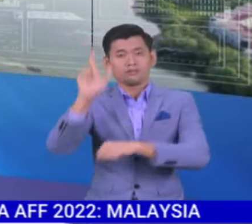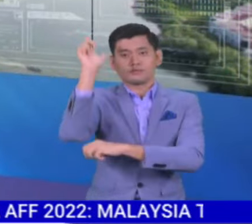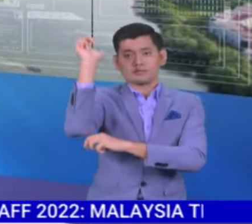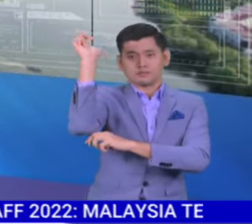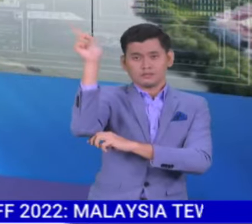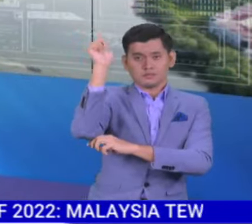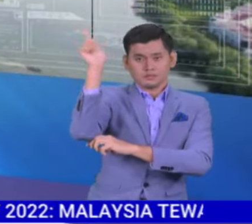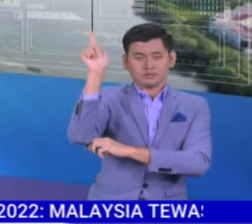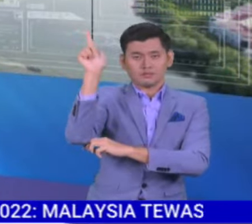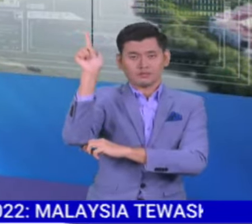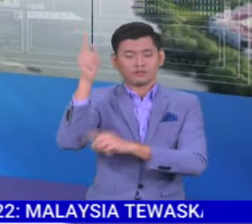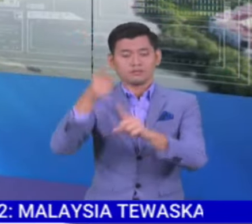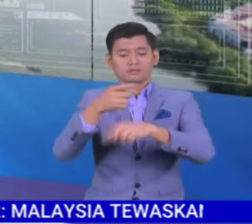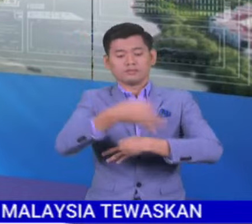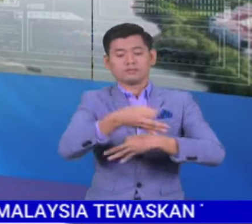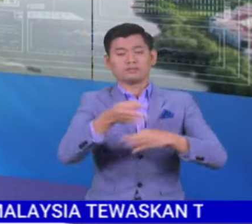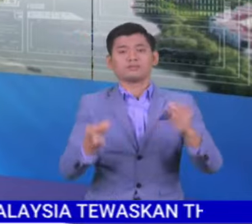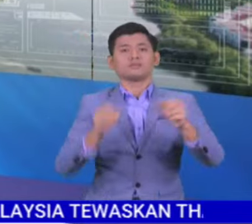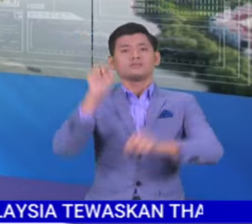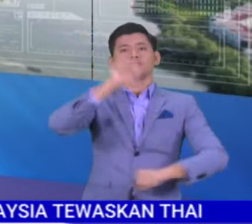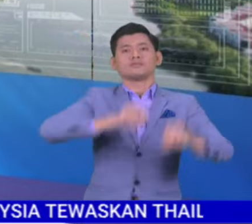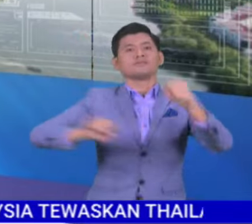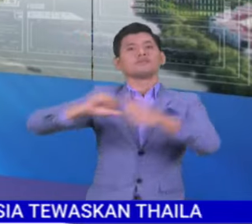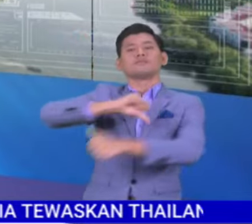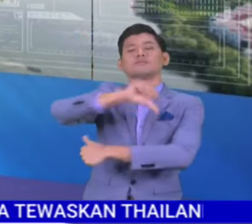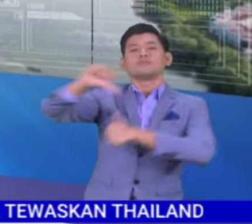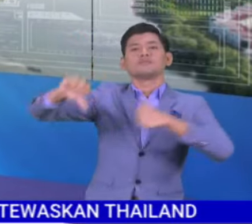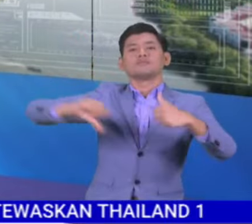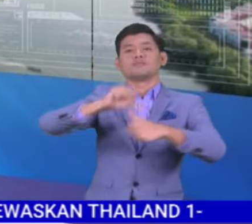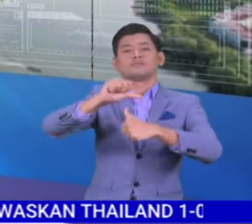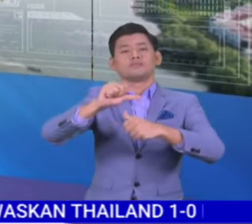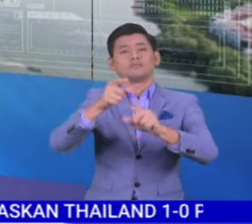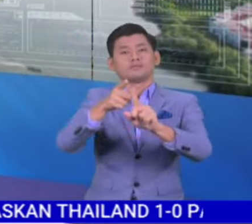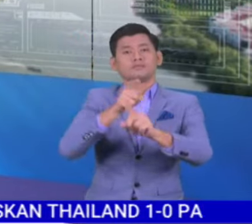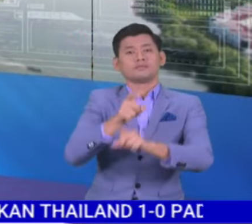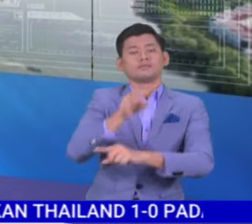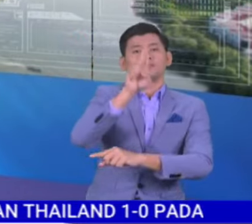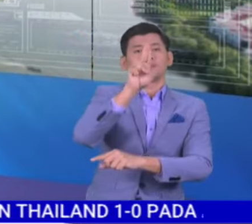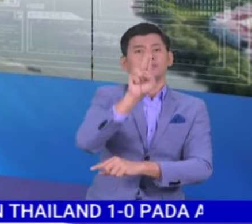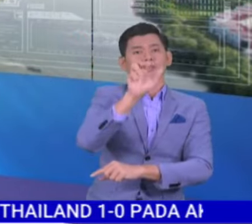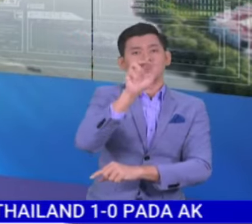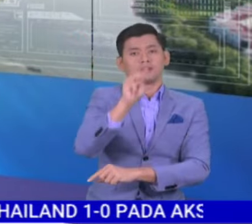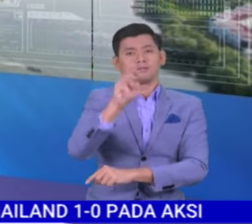komunikasi Fakultas Sains sosial dan kemanusiaan dan Universitas